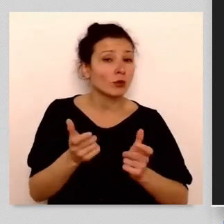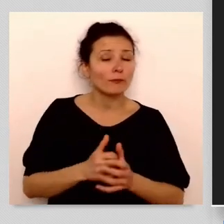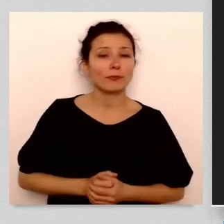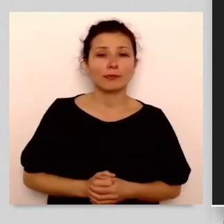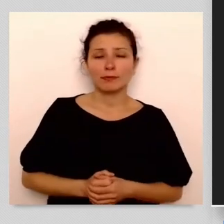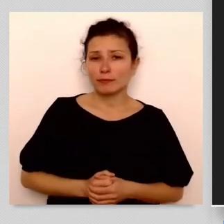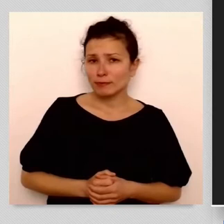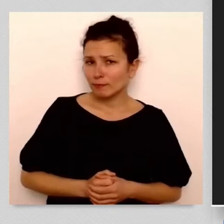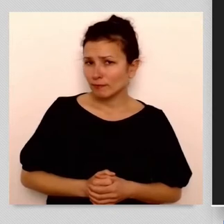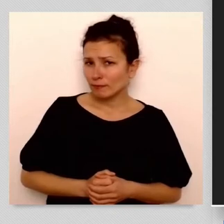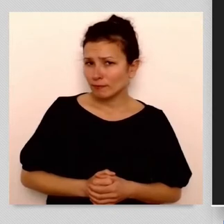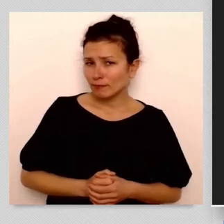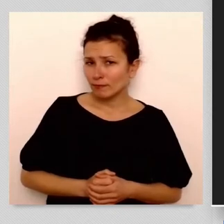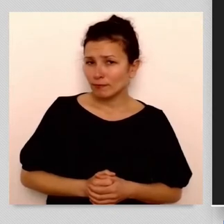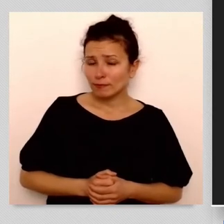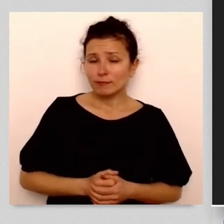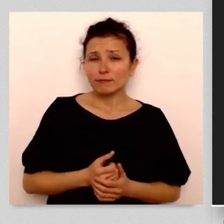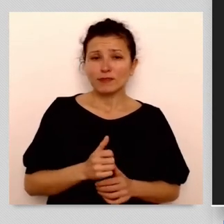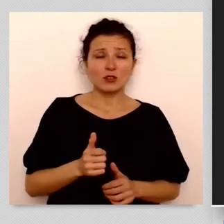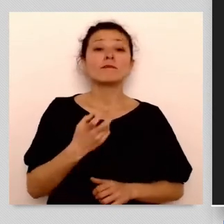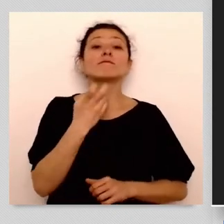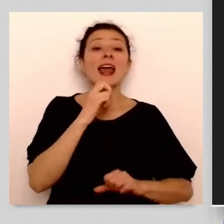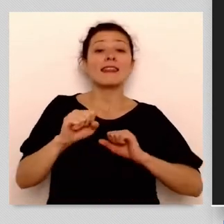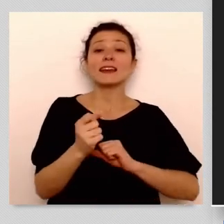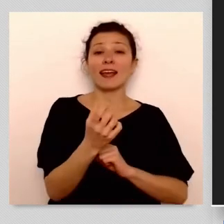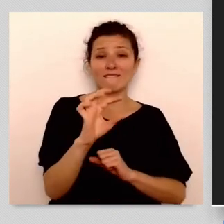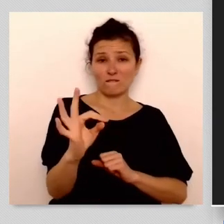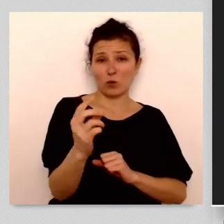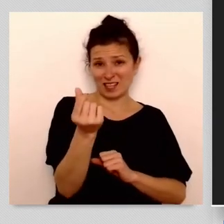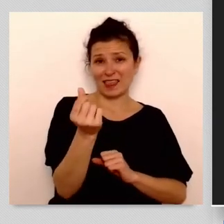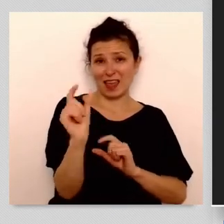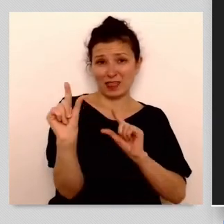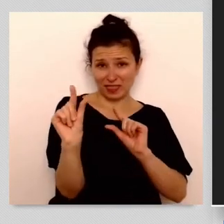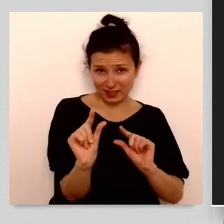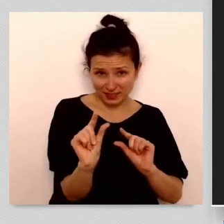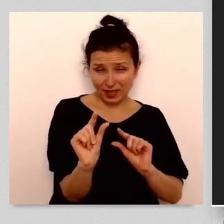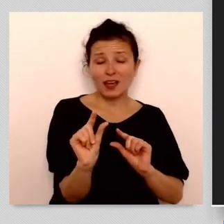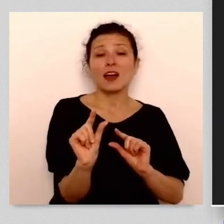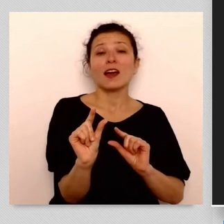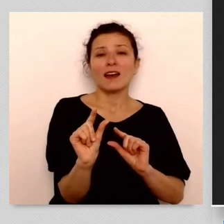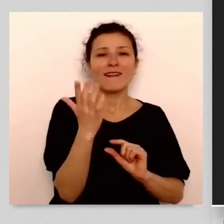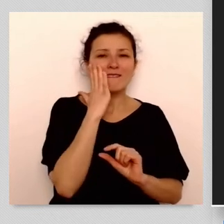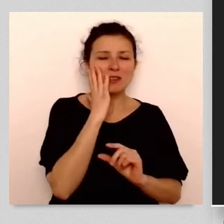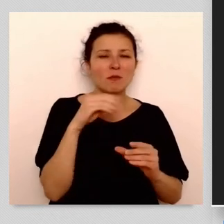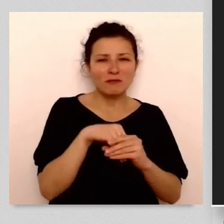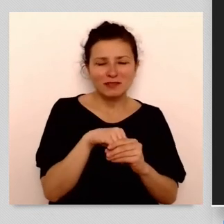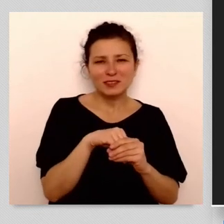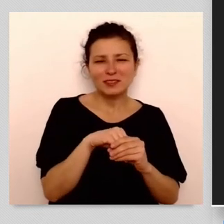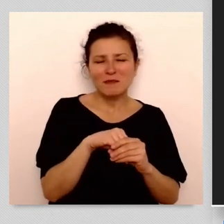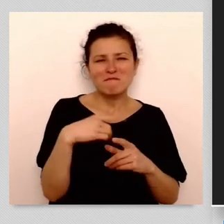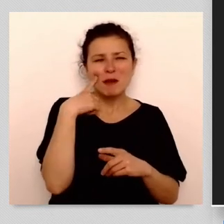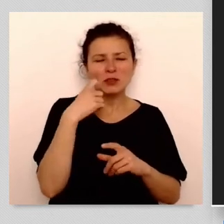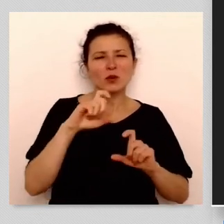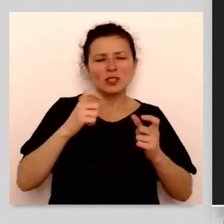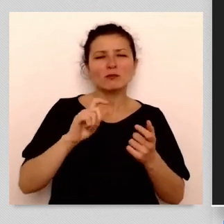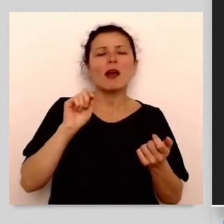żebyśmy ceny energii mieli na tyle niskie, oczywiście po uwzględnieniu całej modernizacji, tak żeby